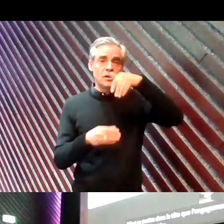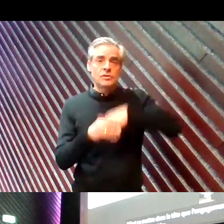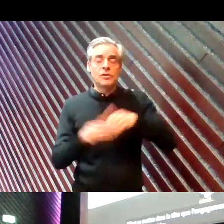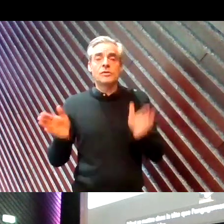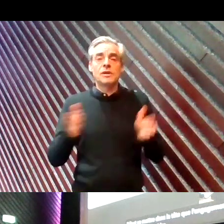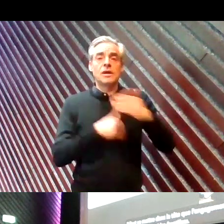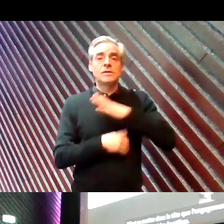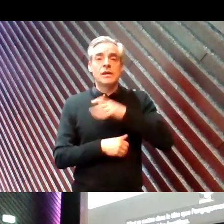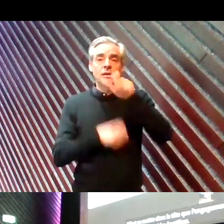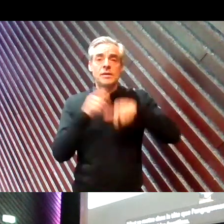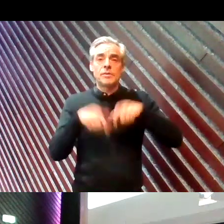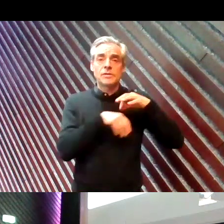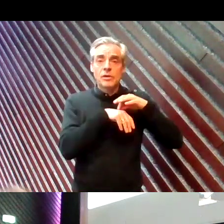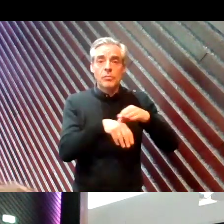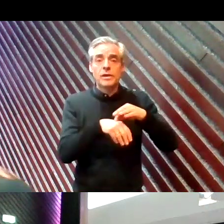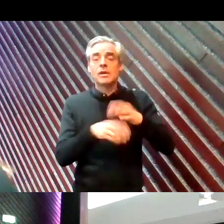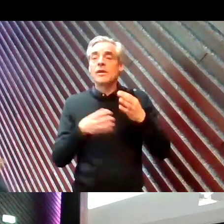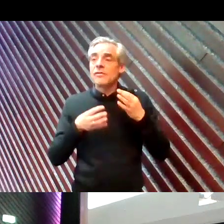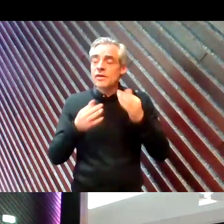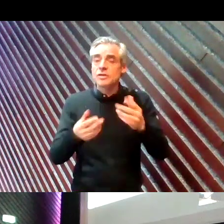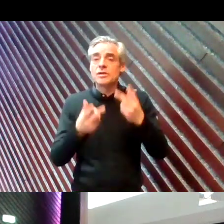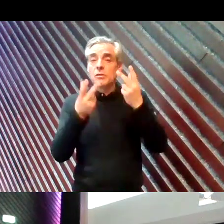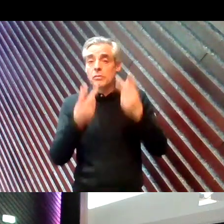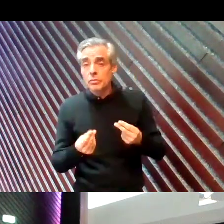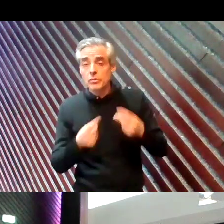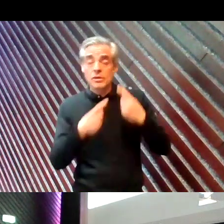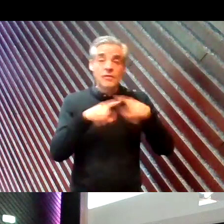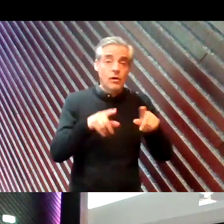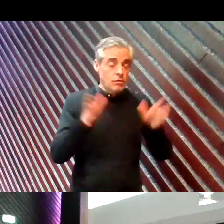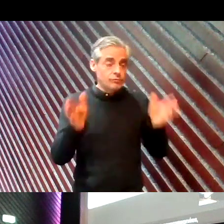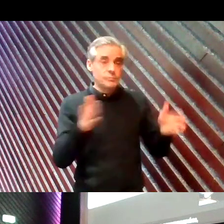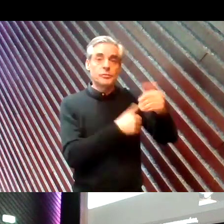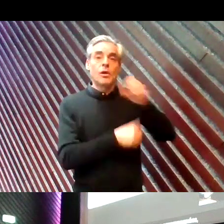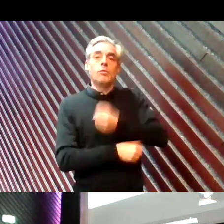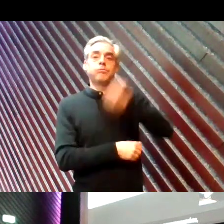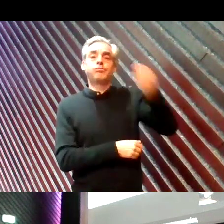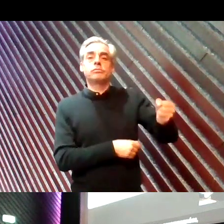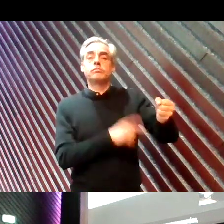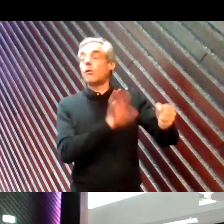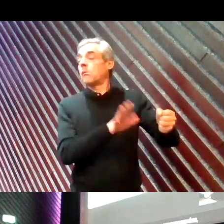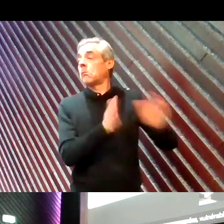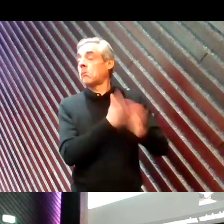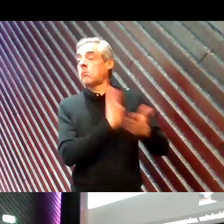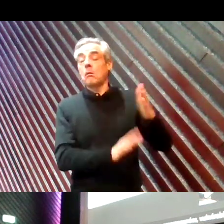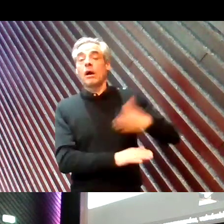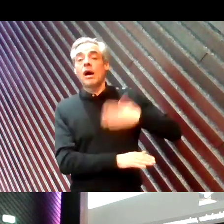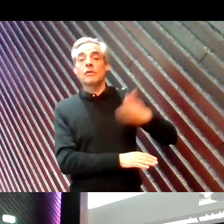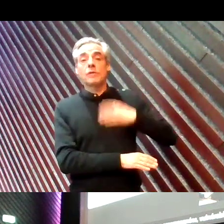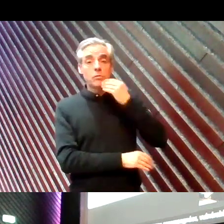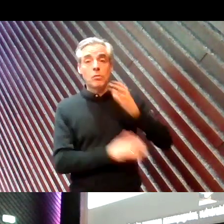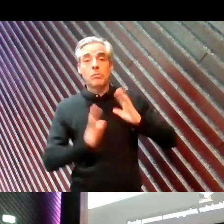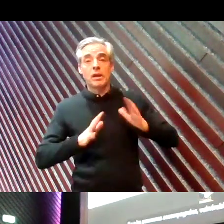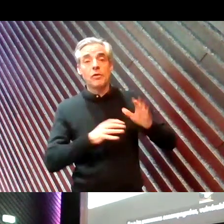beaucoup. Il y les personnes accompagnées, les vulnérables, les fragiles, les différents. Voilà, on les met tous dans la case. Alors, ceux-là, ils bénéficient de l'action des